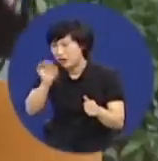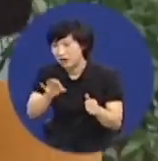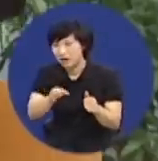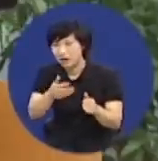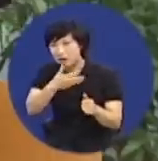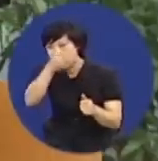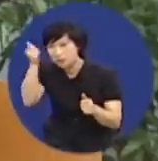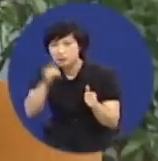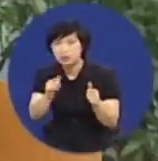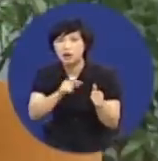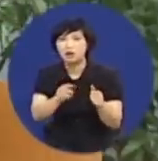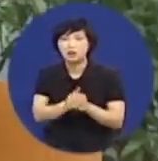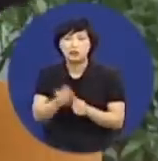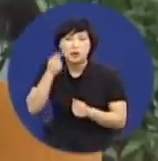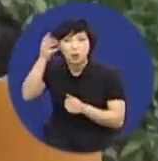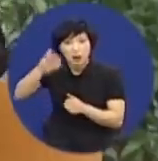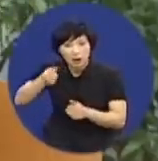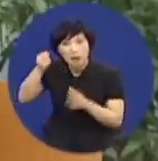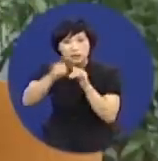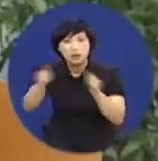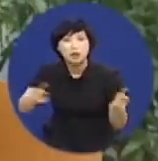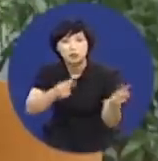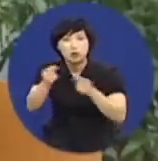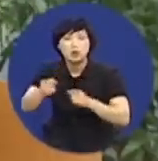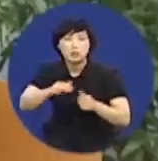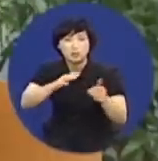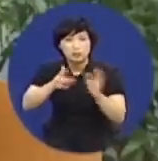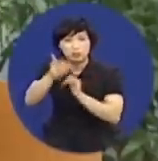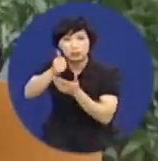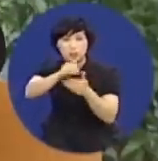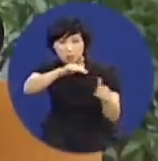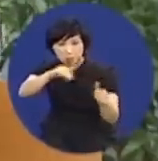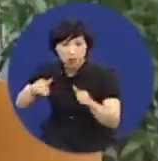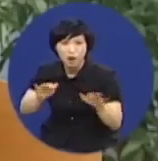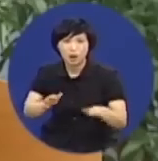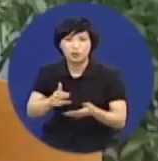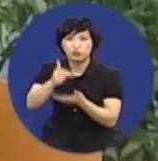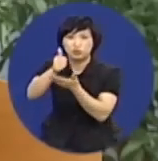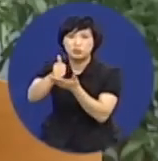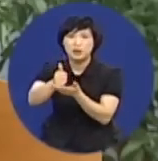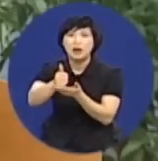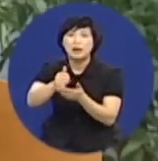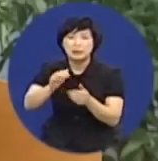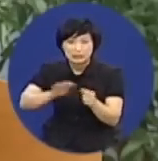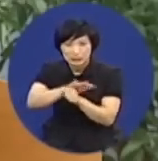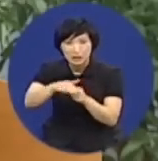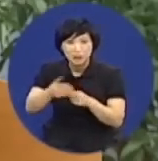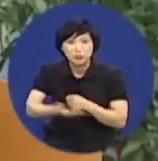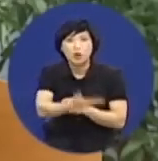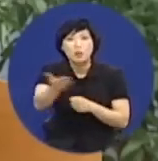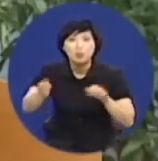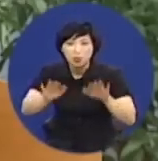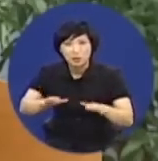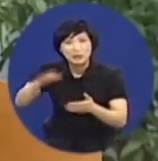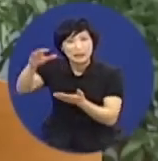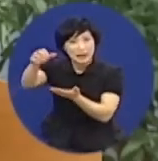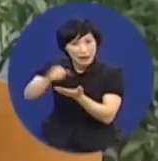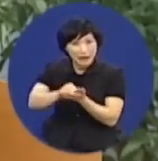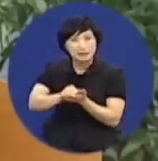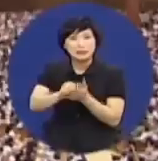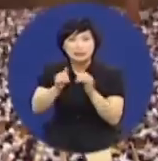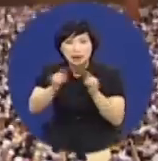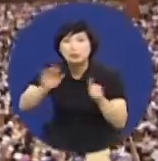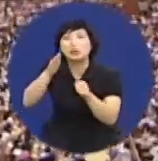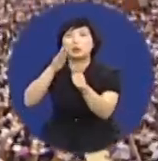される者も栄光ある者のように呼んでいます。このような主の愛を受ける時間となります